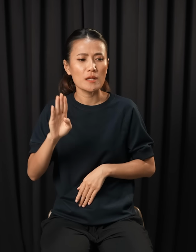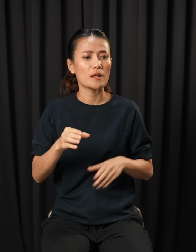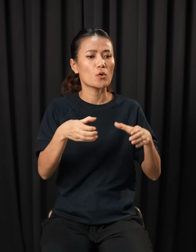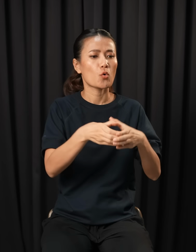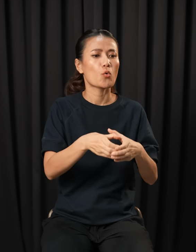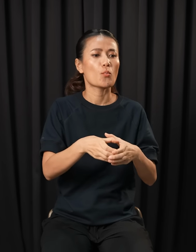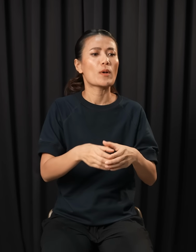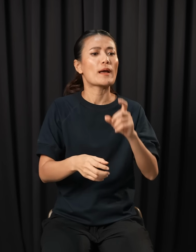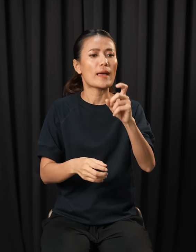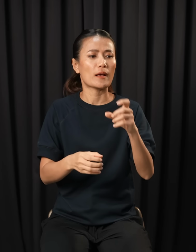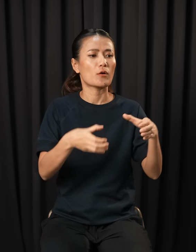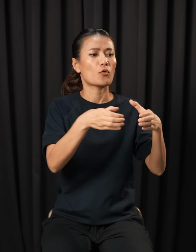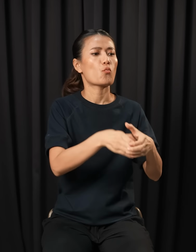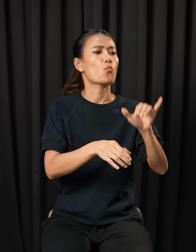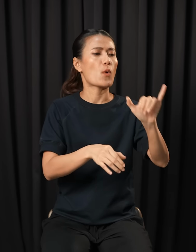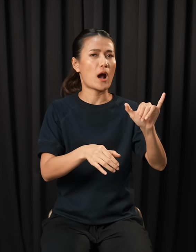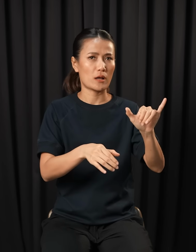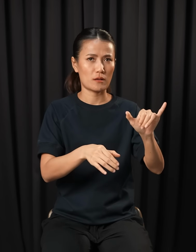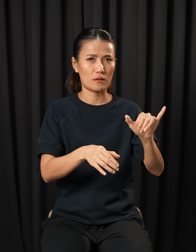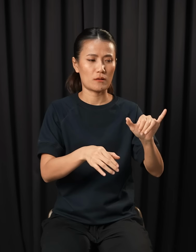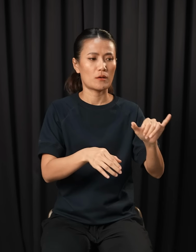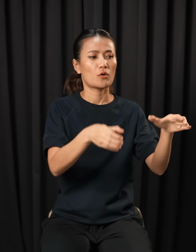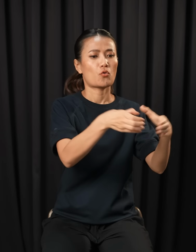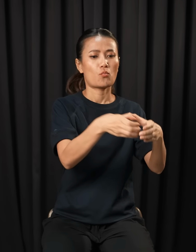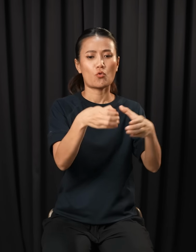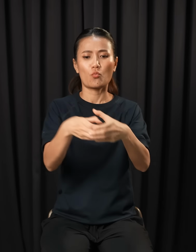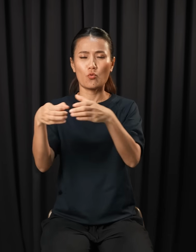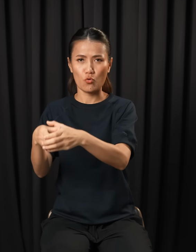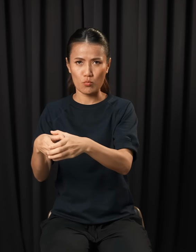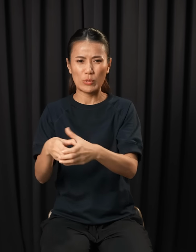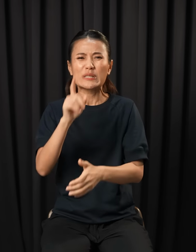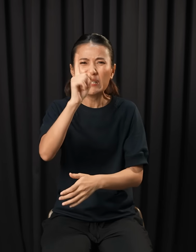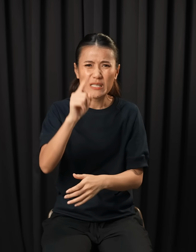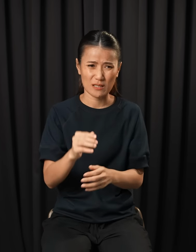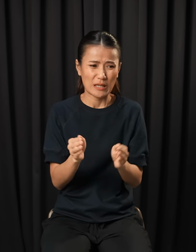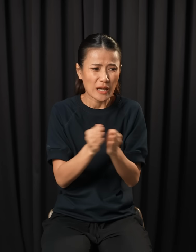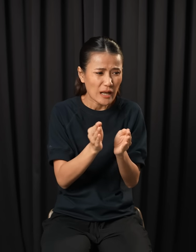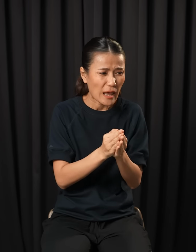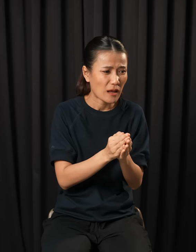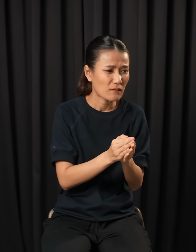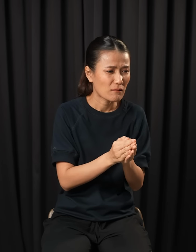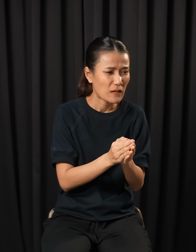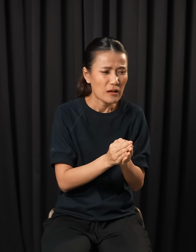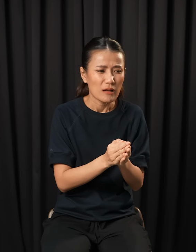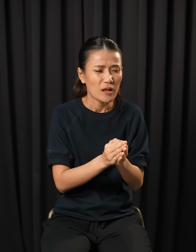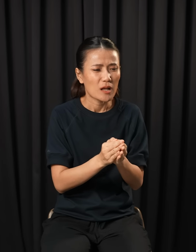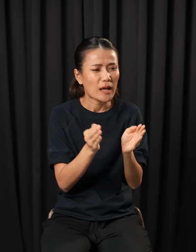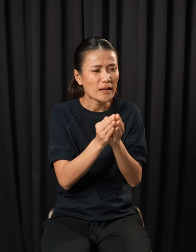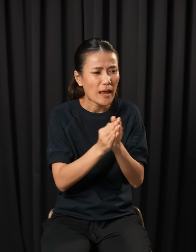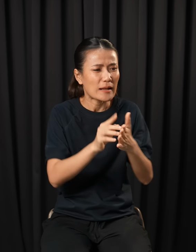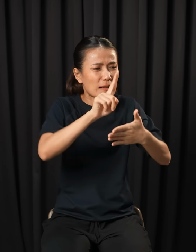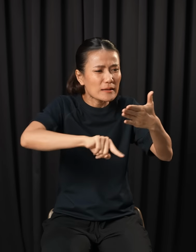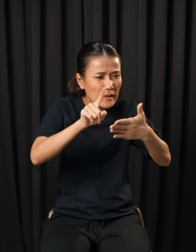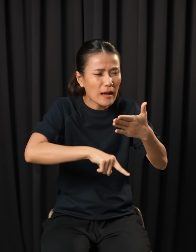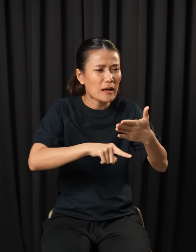ไม่ว่าจะเป็น B แบบผมหรือจะเป็น X เป็น Y เป็น Baby Boomer Silent Generation แต่ละรุ่นเนี่ยผมว่ามัน